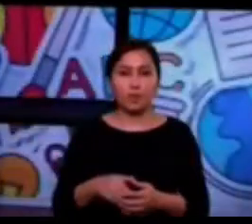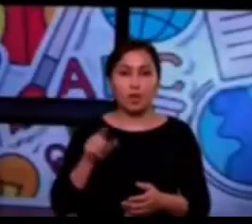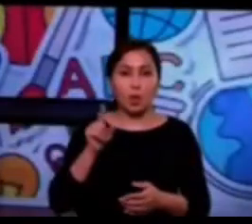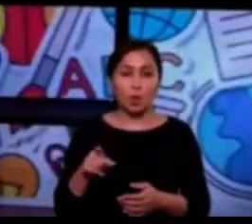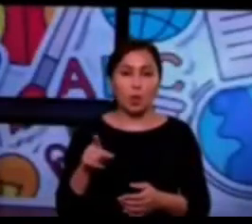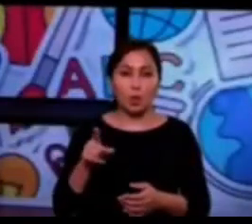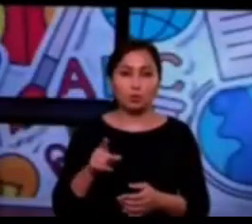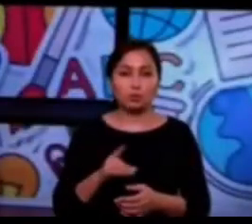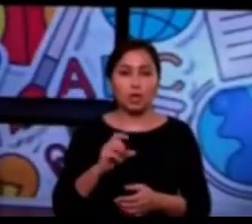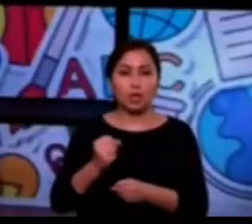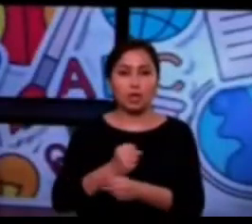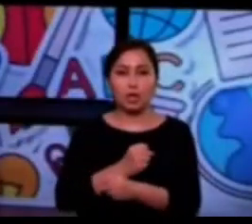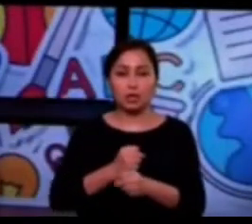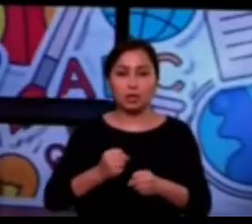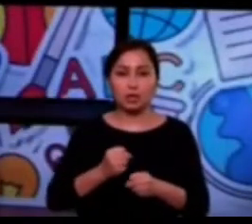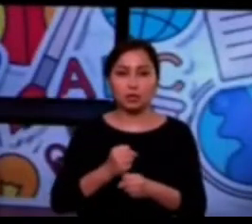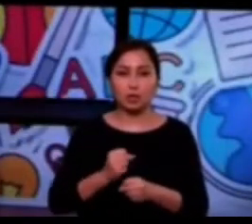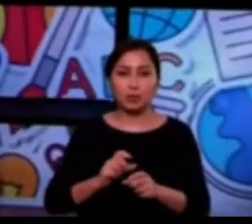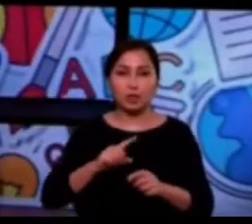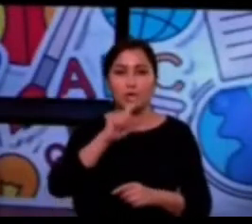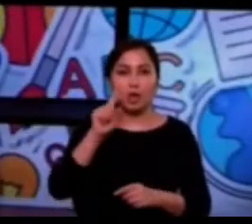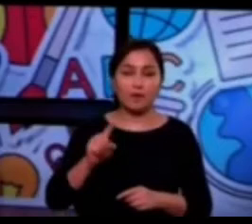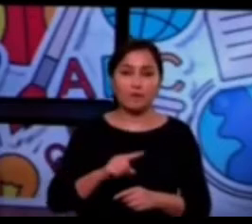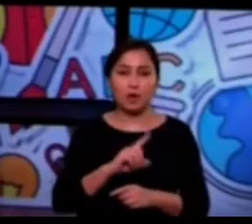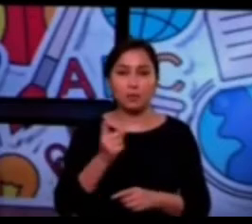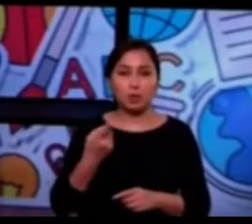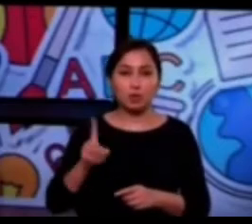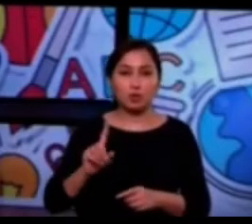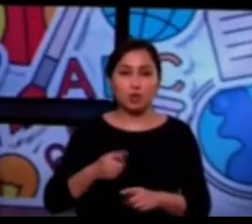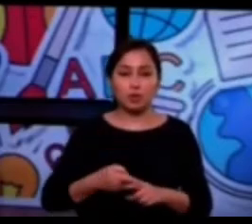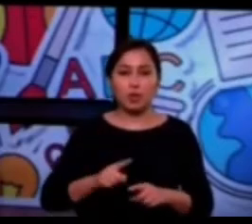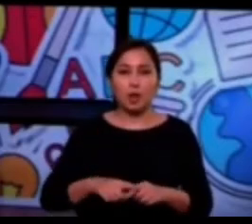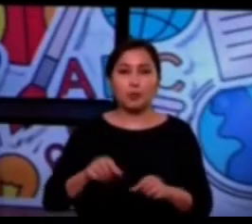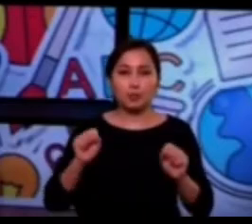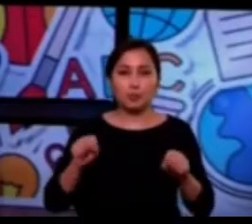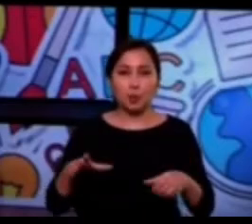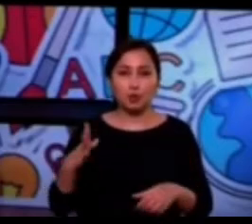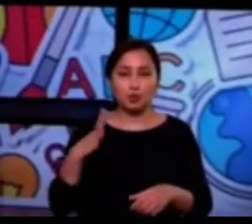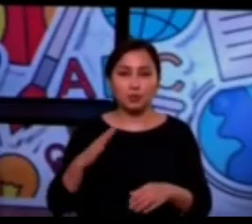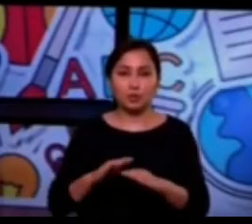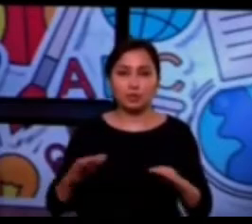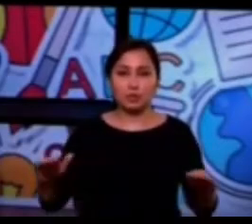Он коричневый и овальный. Что это может быть, ребятки?